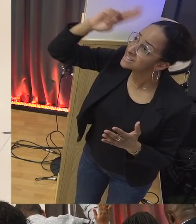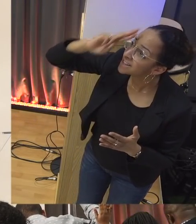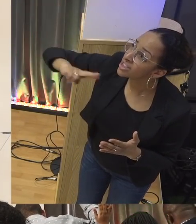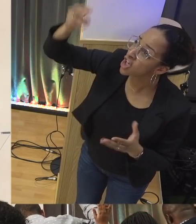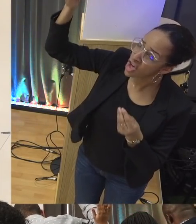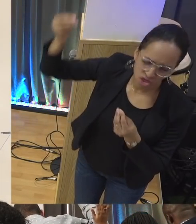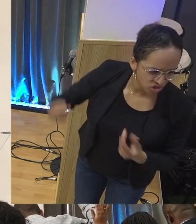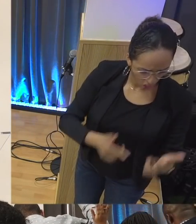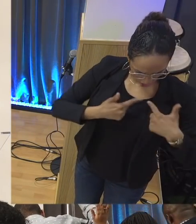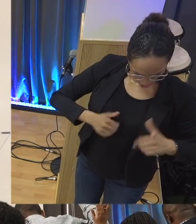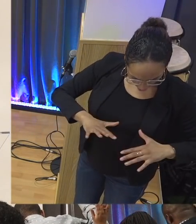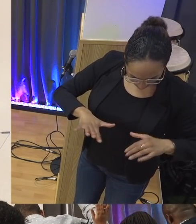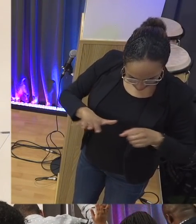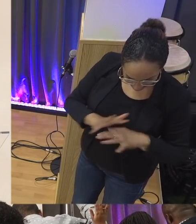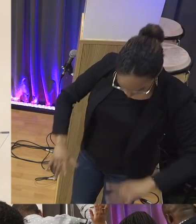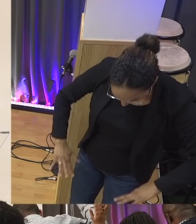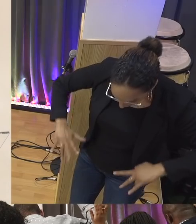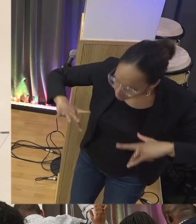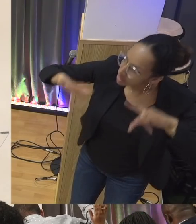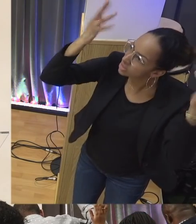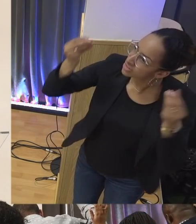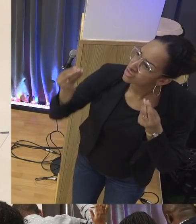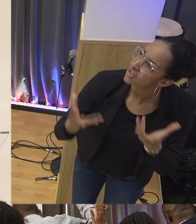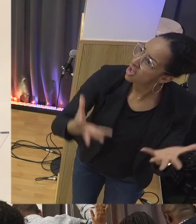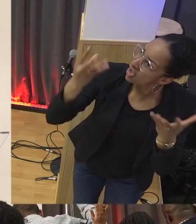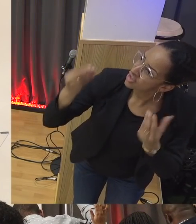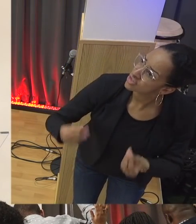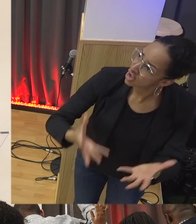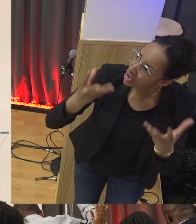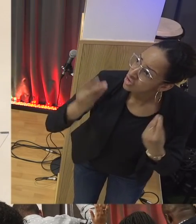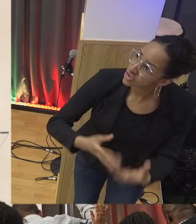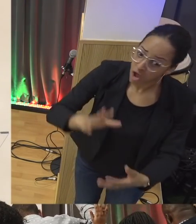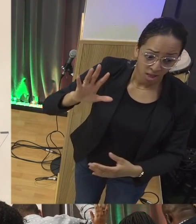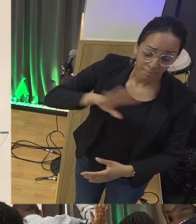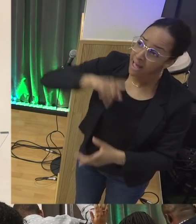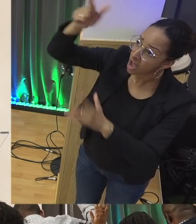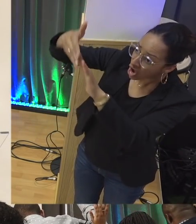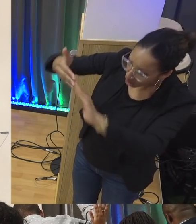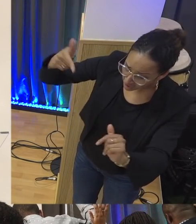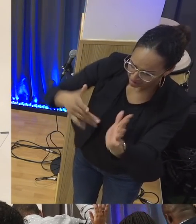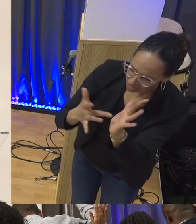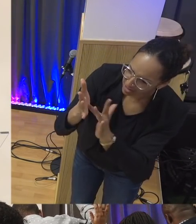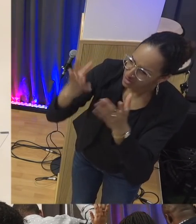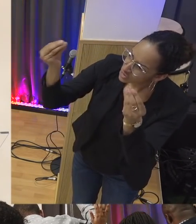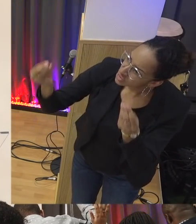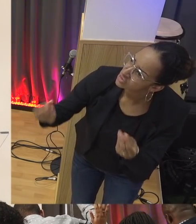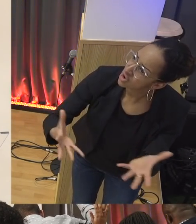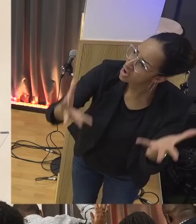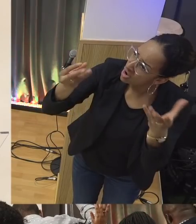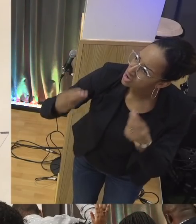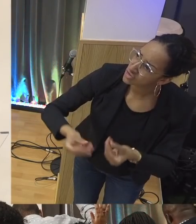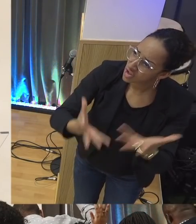ta vie. Seigneur, ce que tu vas commencer ce matin, tu vas l'achever au nom de Jésus. Que cette huile de l'onction, l'huile